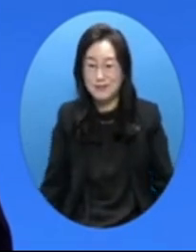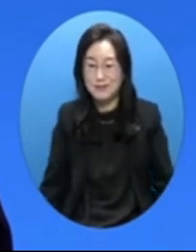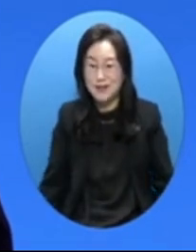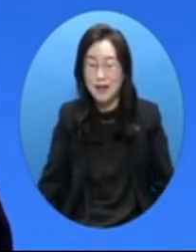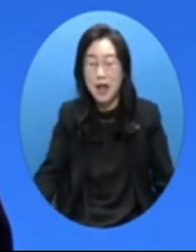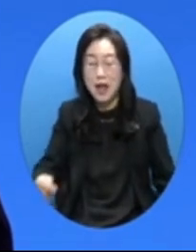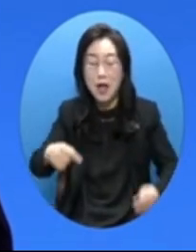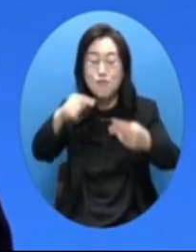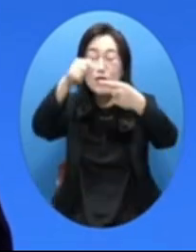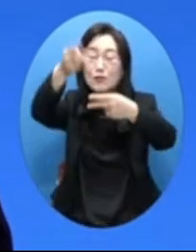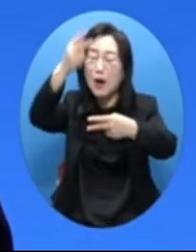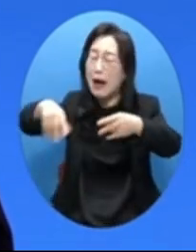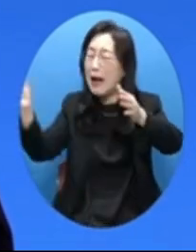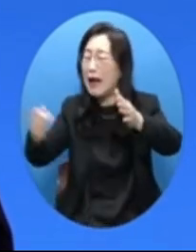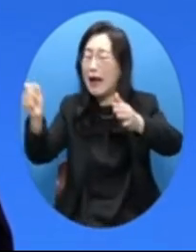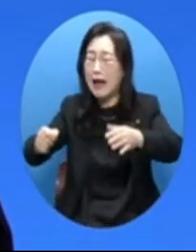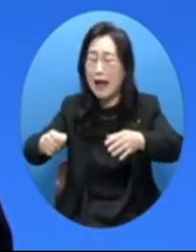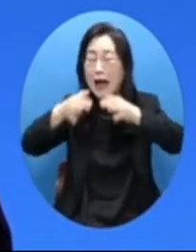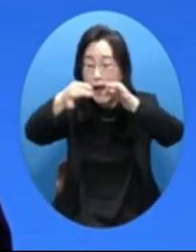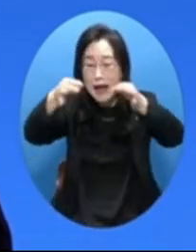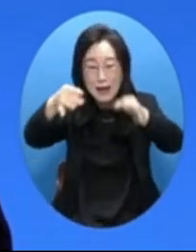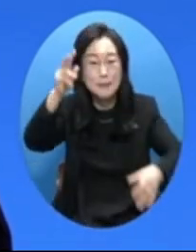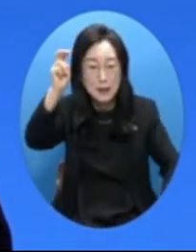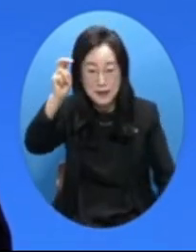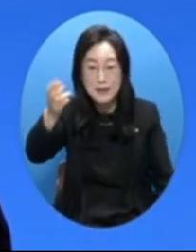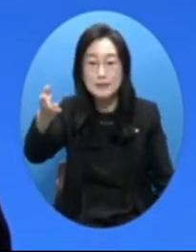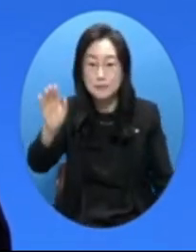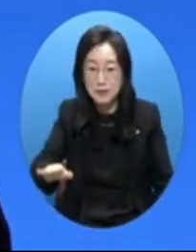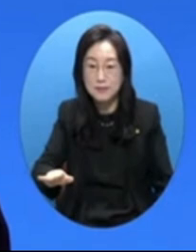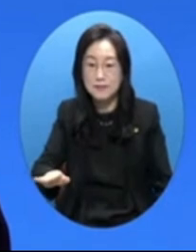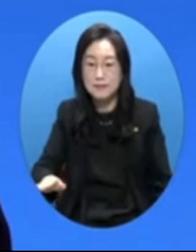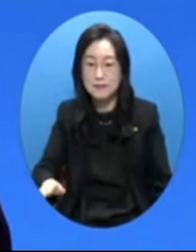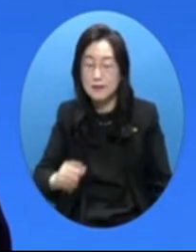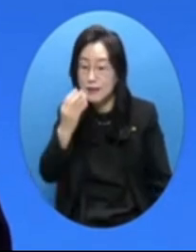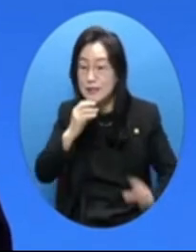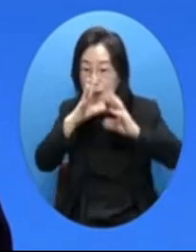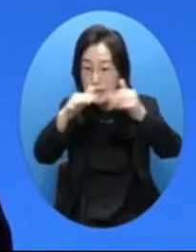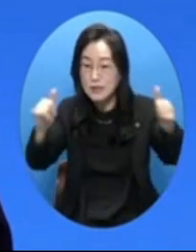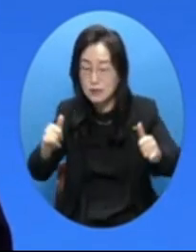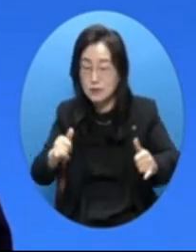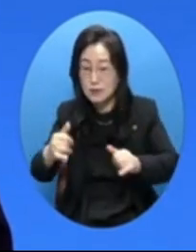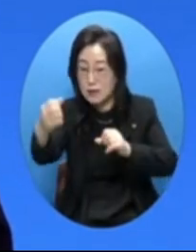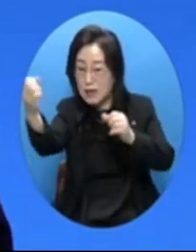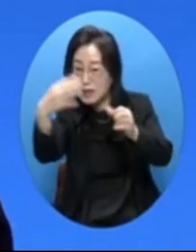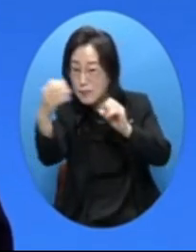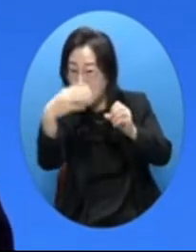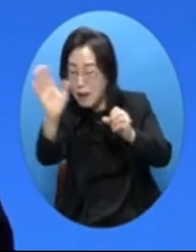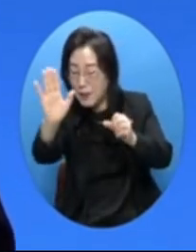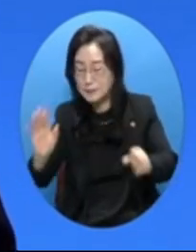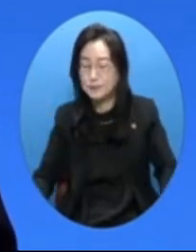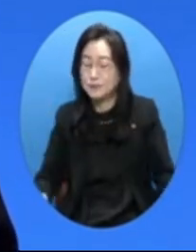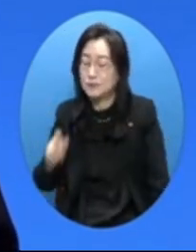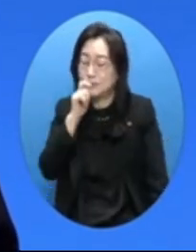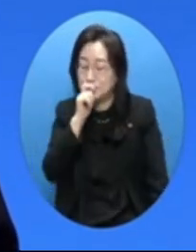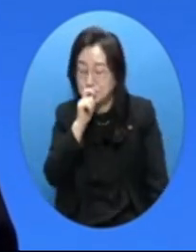위에서 꽹과리치고 난리를 쳤을 것입니다 그러나 이스라엘은 대답하지 않고